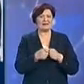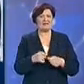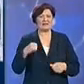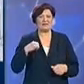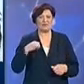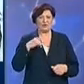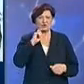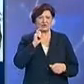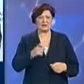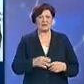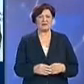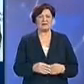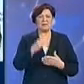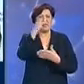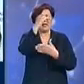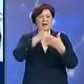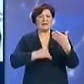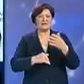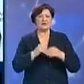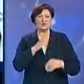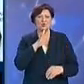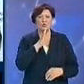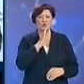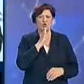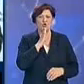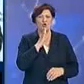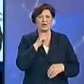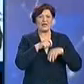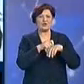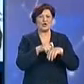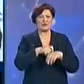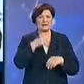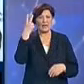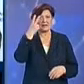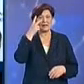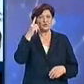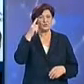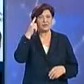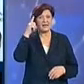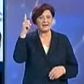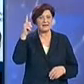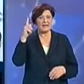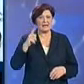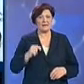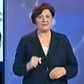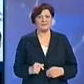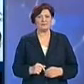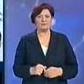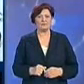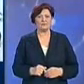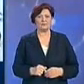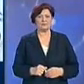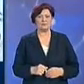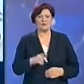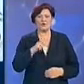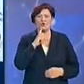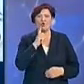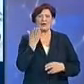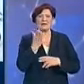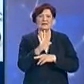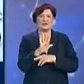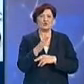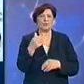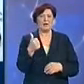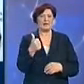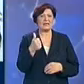Vojvodinskih Mađara. Listu koja nosi razumne ideje, koja zastupa